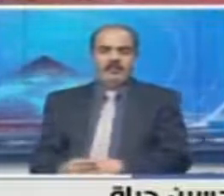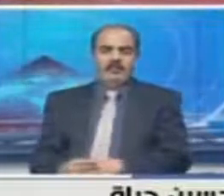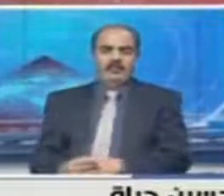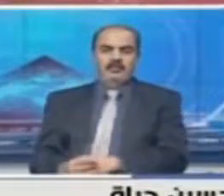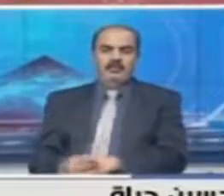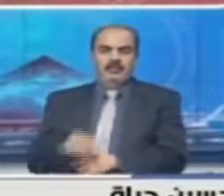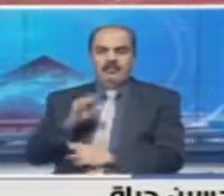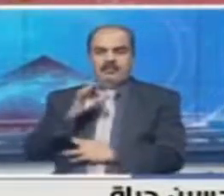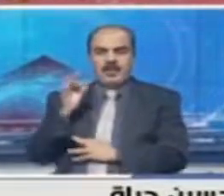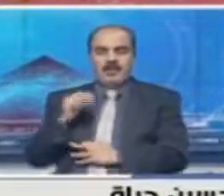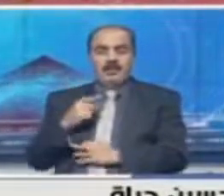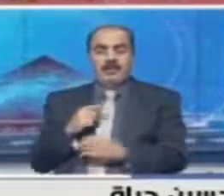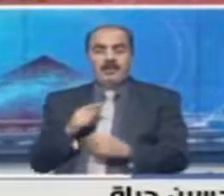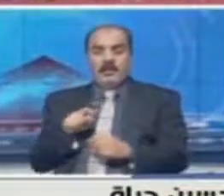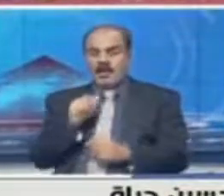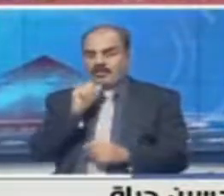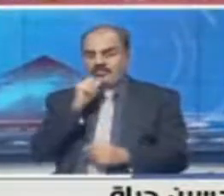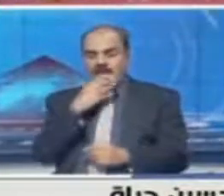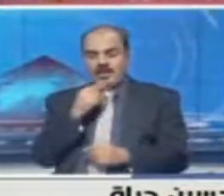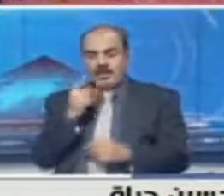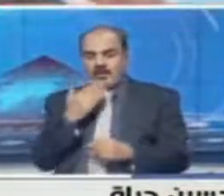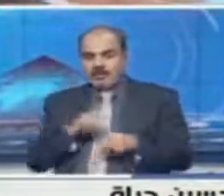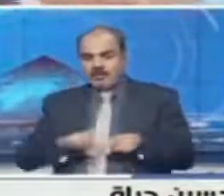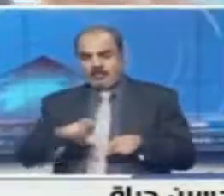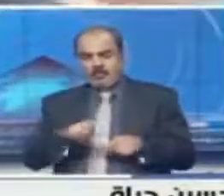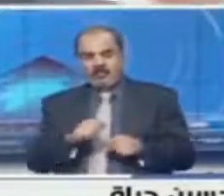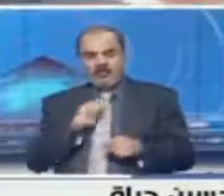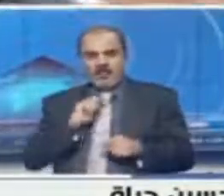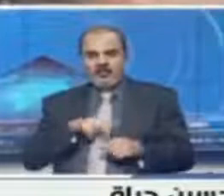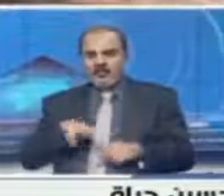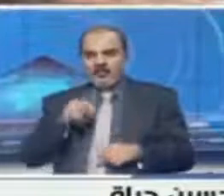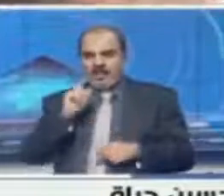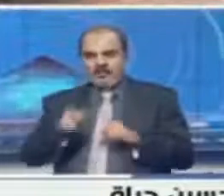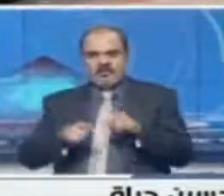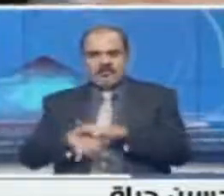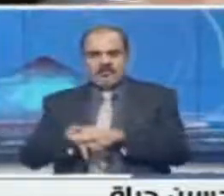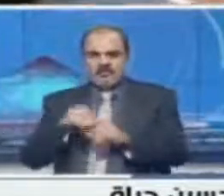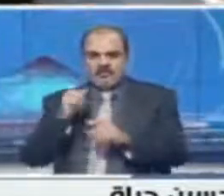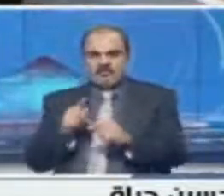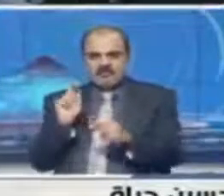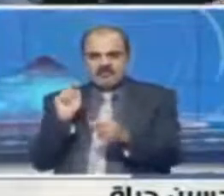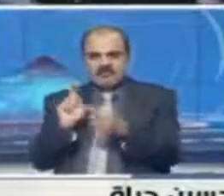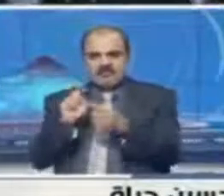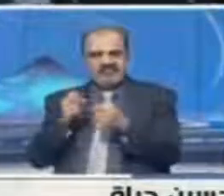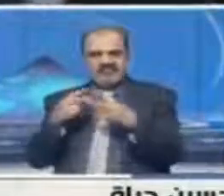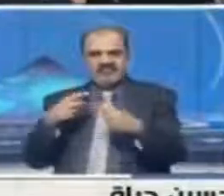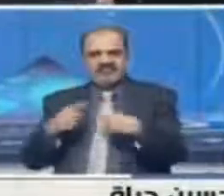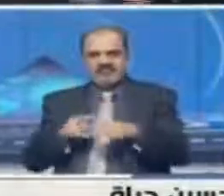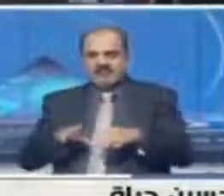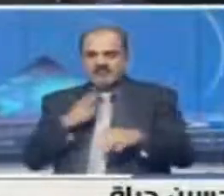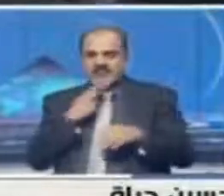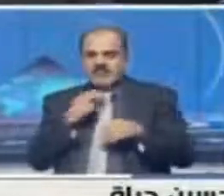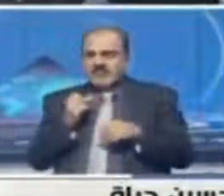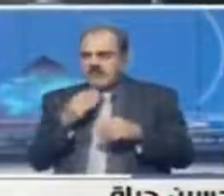مجال مشروعات قطاع مياه الشرب والصرف الصحي بنطاق المحافظة، بدأ التشغيل التجريبي لمشروع صرف صحي شبرا